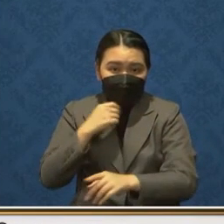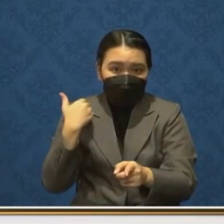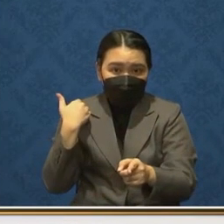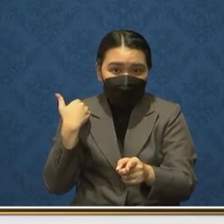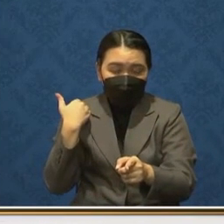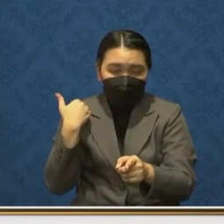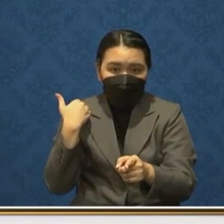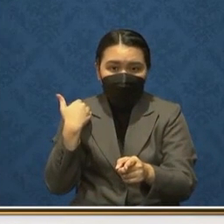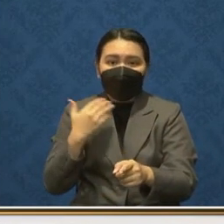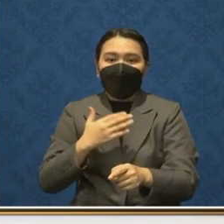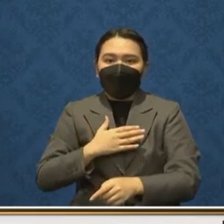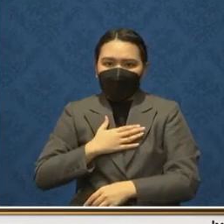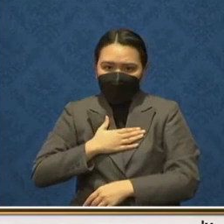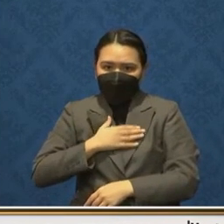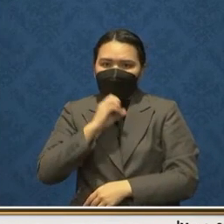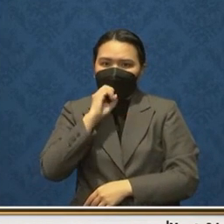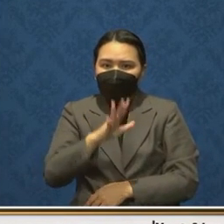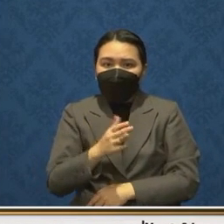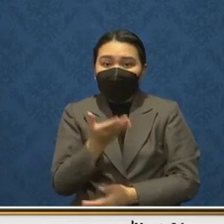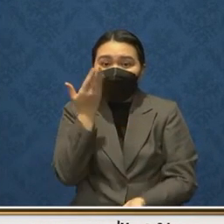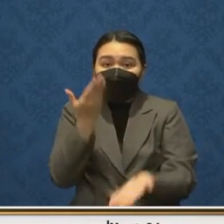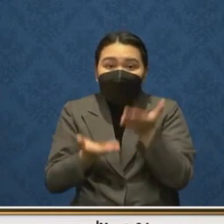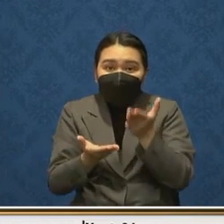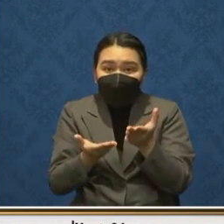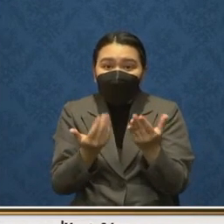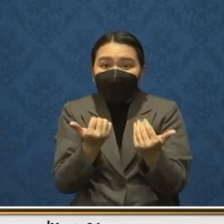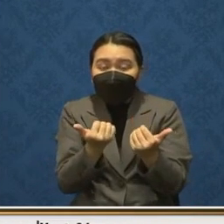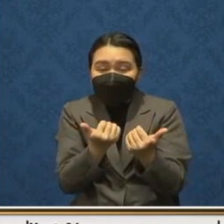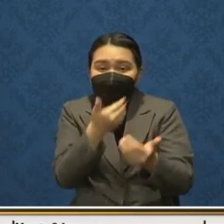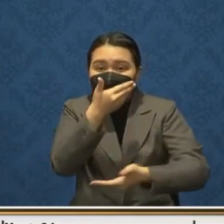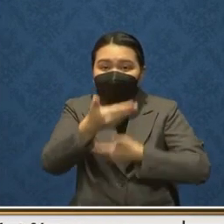ชาอยู่ม อยู่ไหนไม่มา